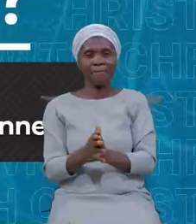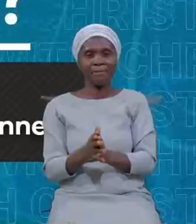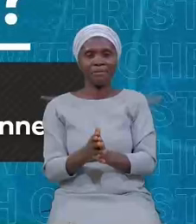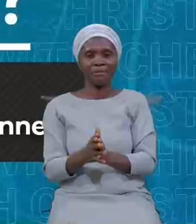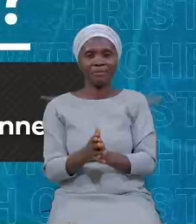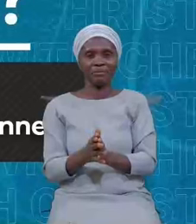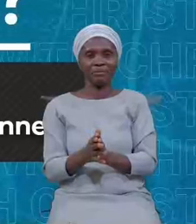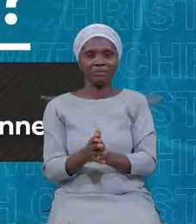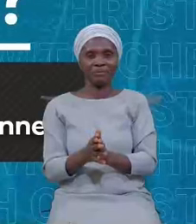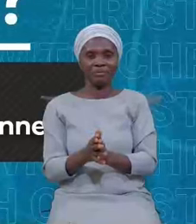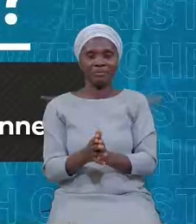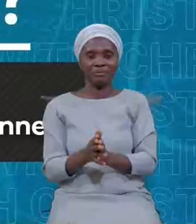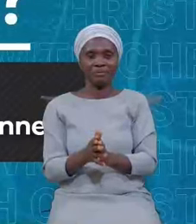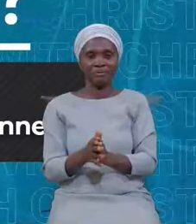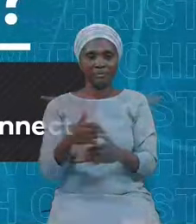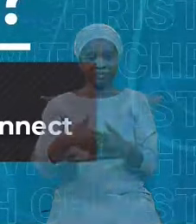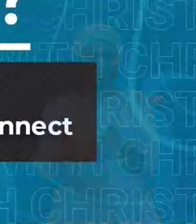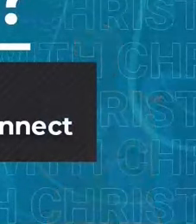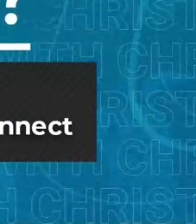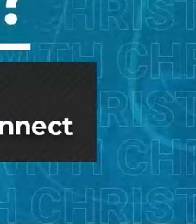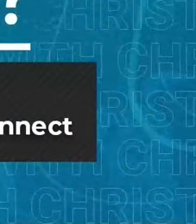Allons partout où les gens sont.